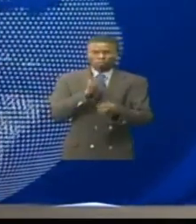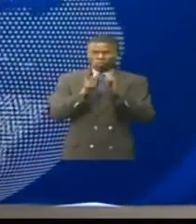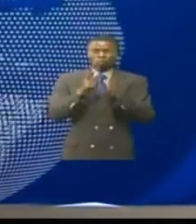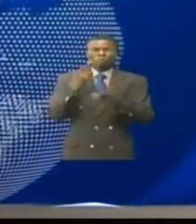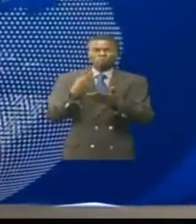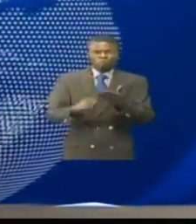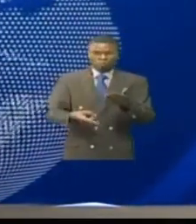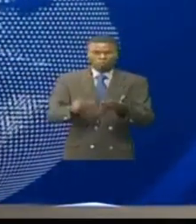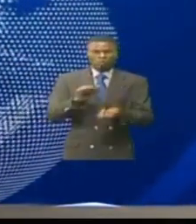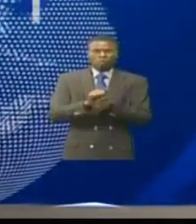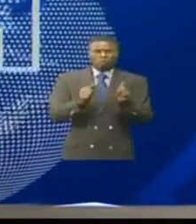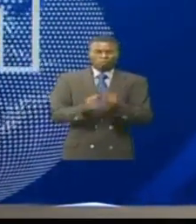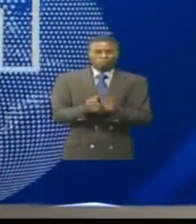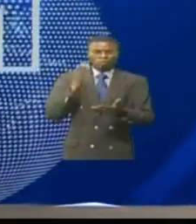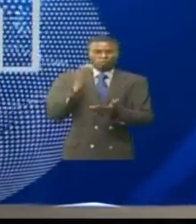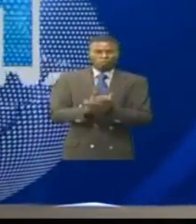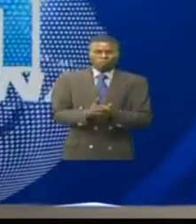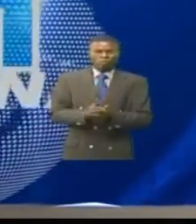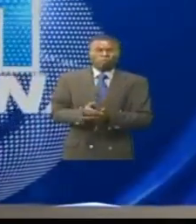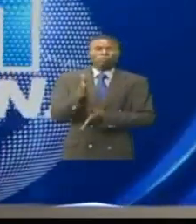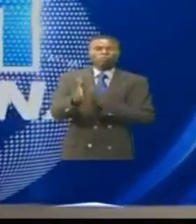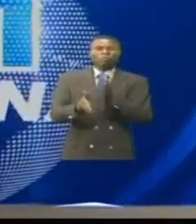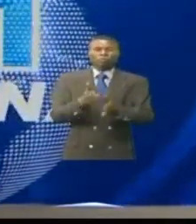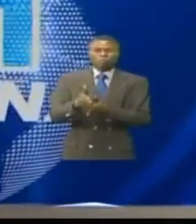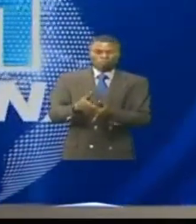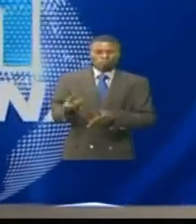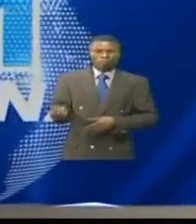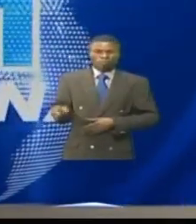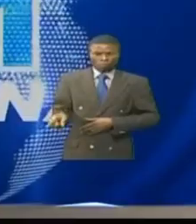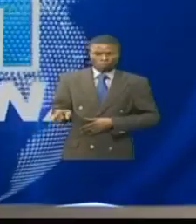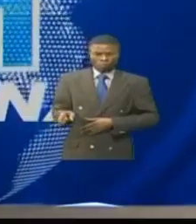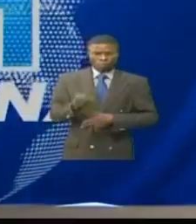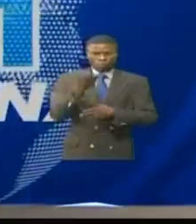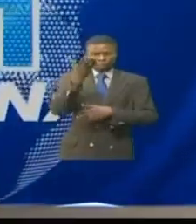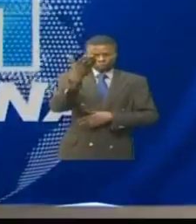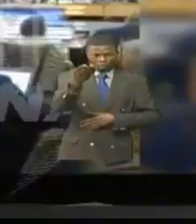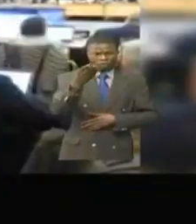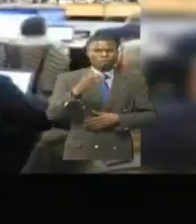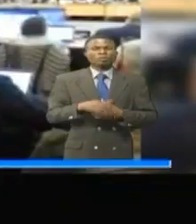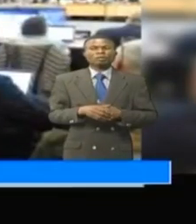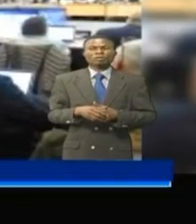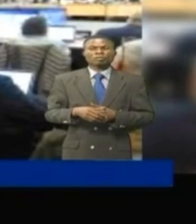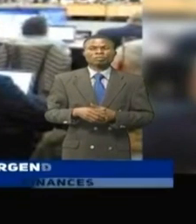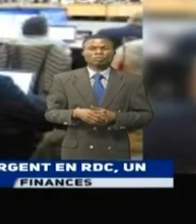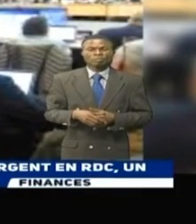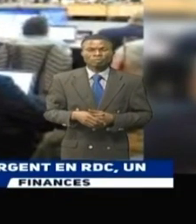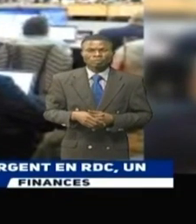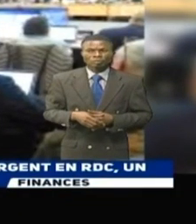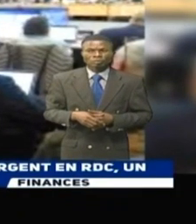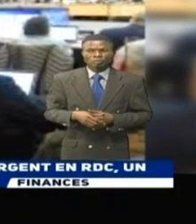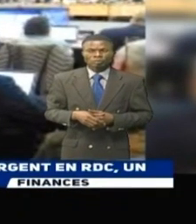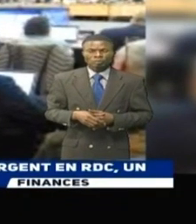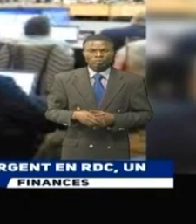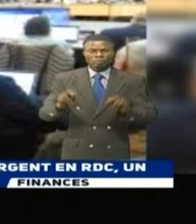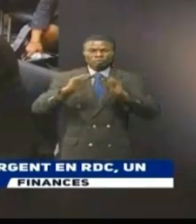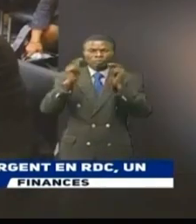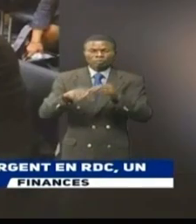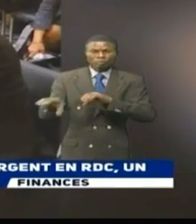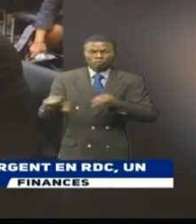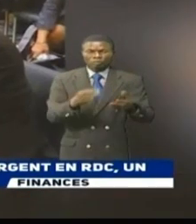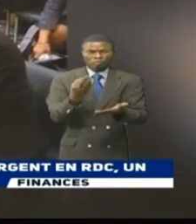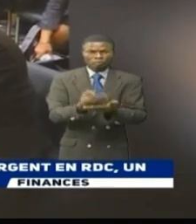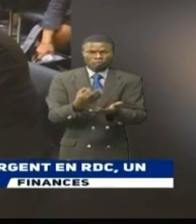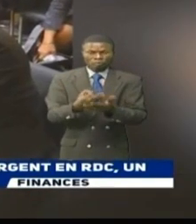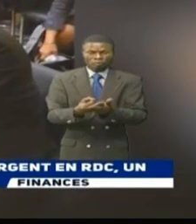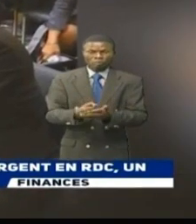tourné autour de la lutte contre le blanchiment des capitaux. Un reportage de Guy Matundo. Sa prestation auprès du groupe d'action financière